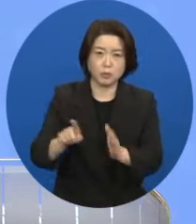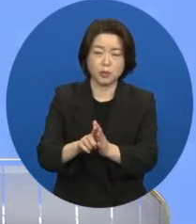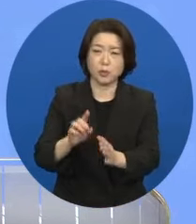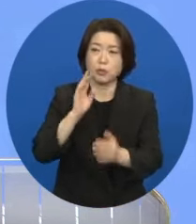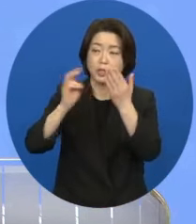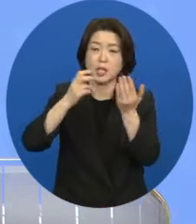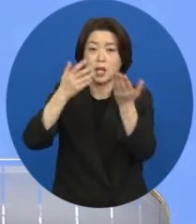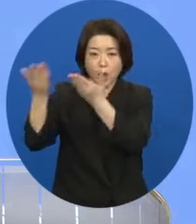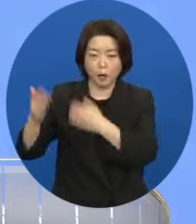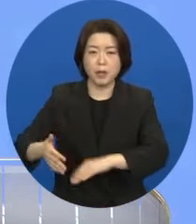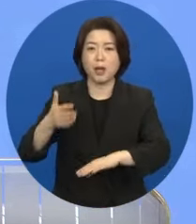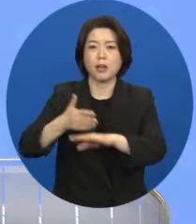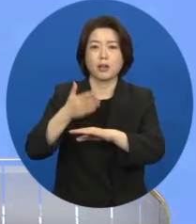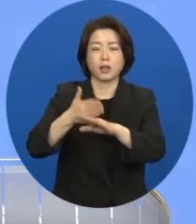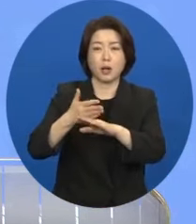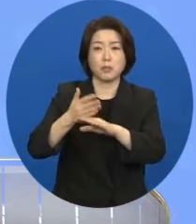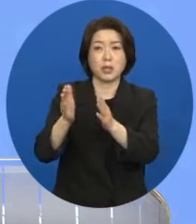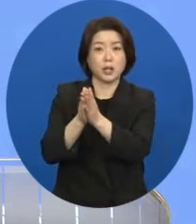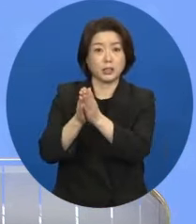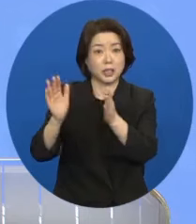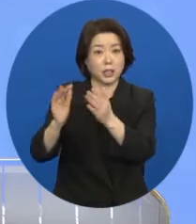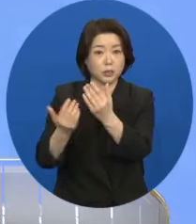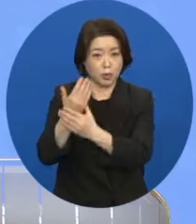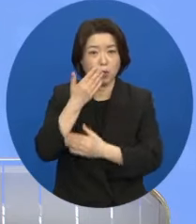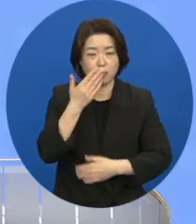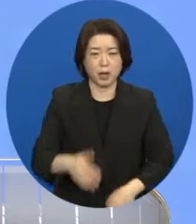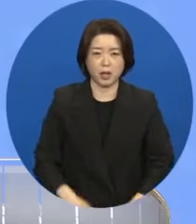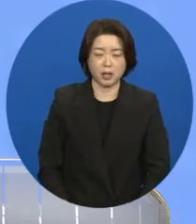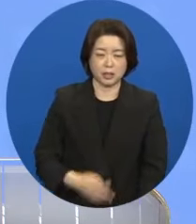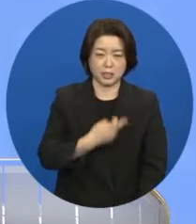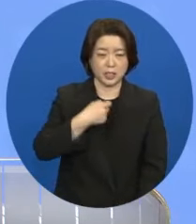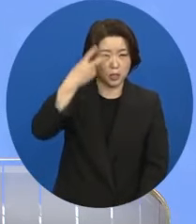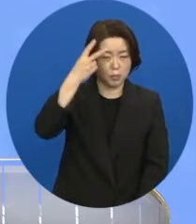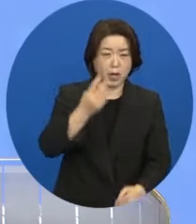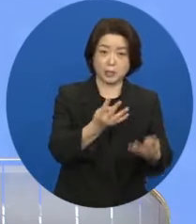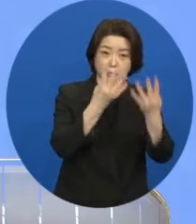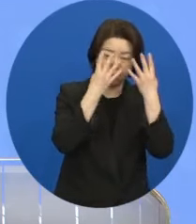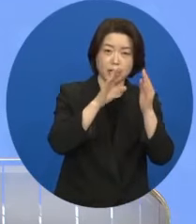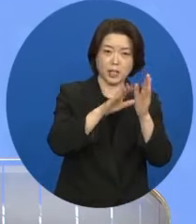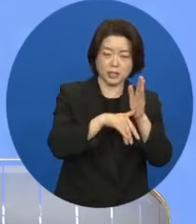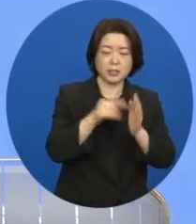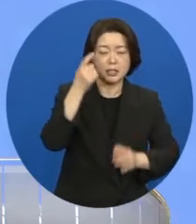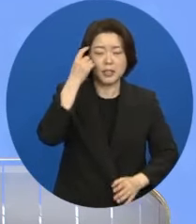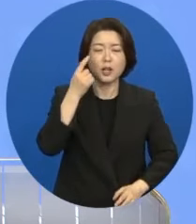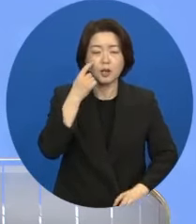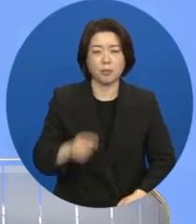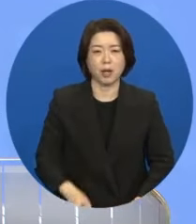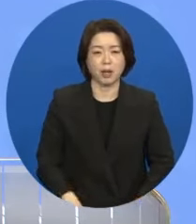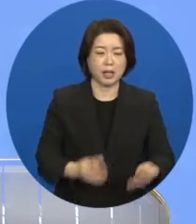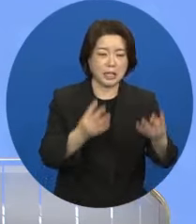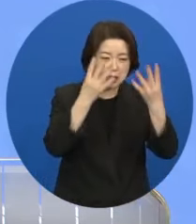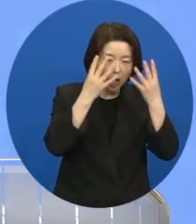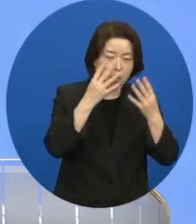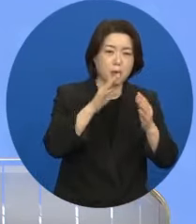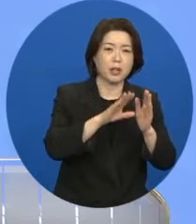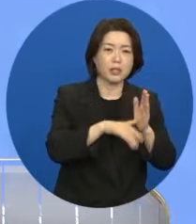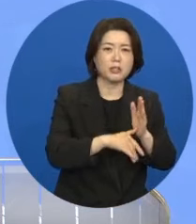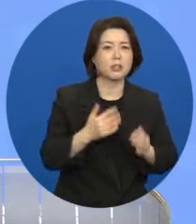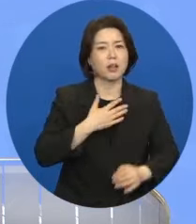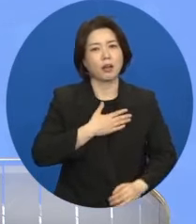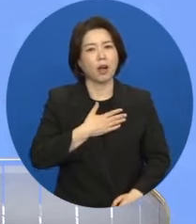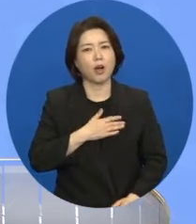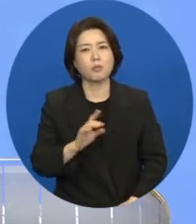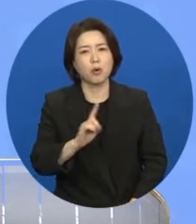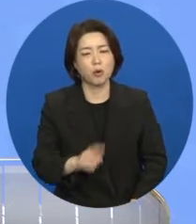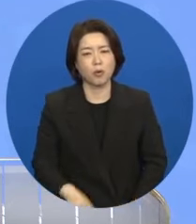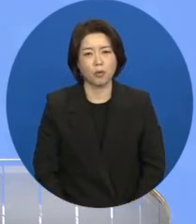때 감사하게 되는 거예요 아까 사도 바울이 이제 감옥에 갇혔을 때에 생각해 보세요 감옥에 갇혔을 때 어떤 감정이었을까